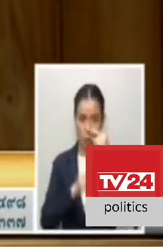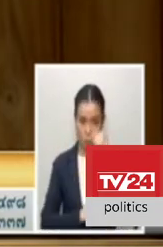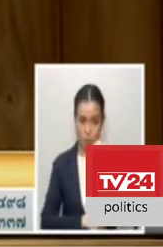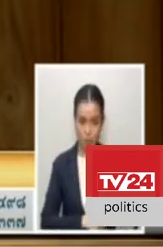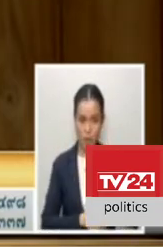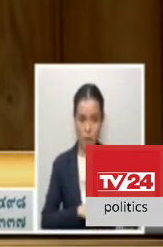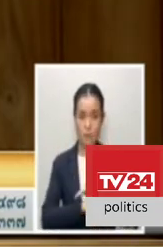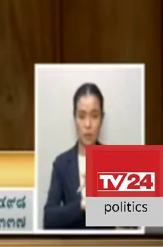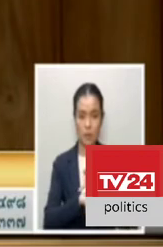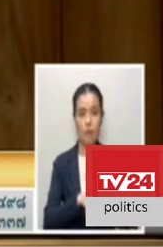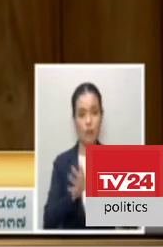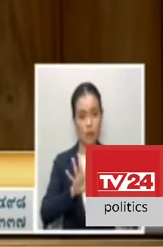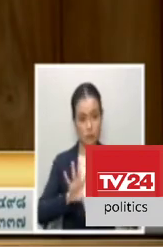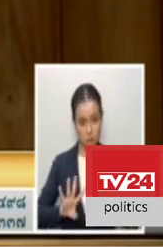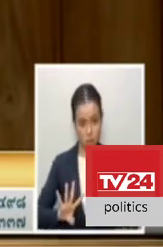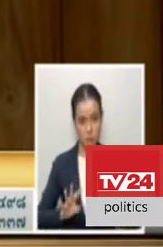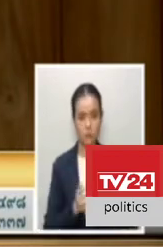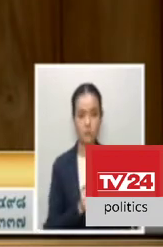ในฐานะประธานอาเซียนเนี่ย